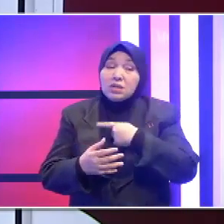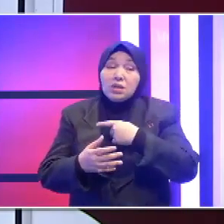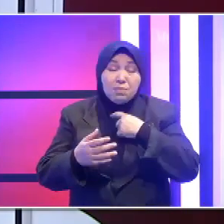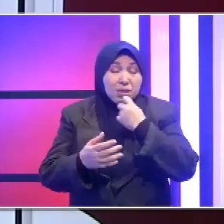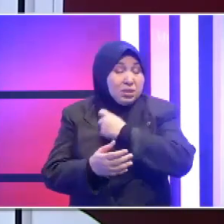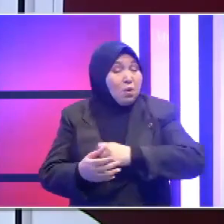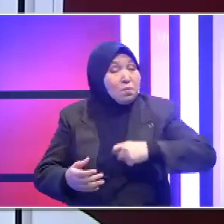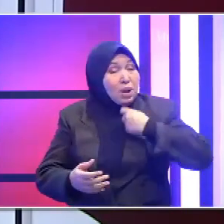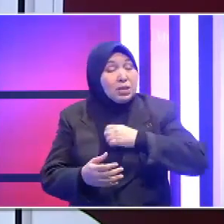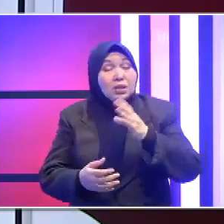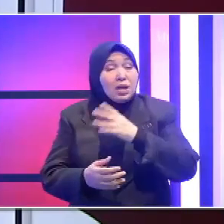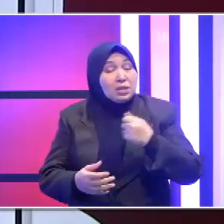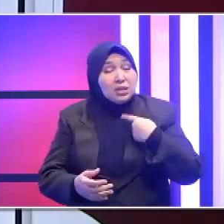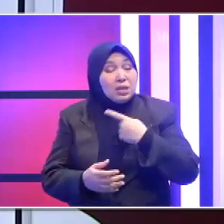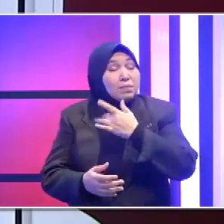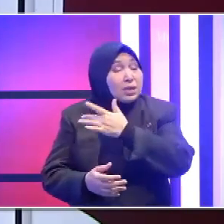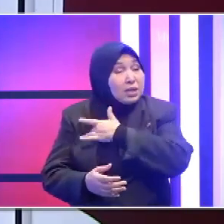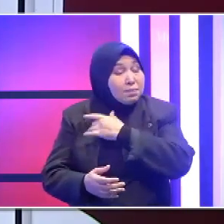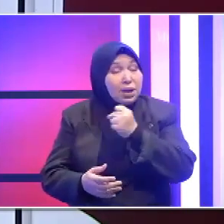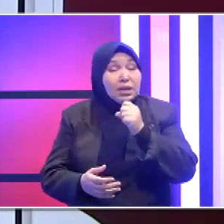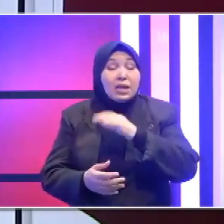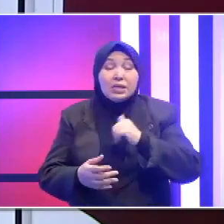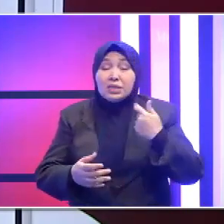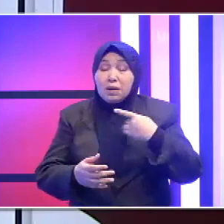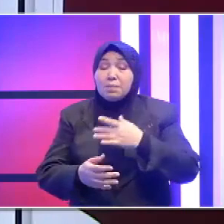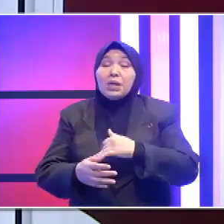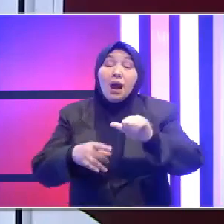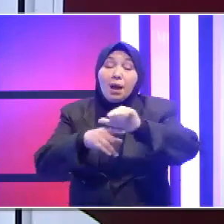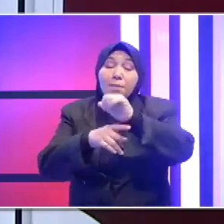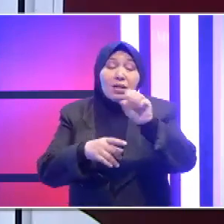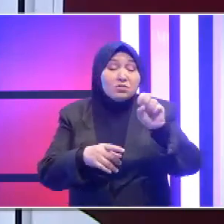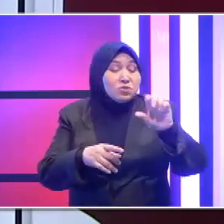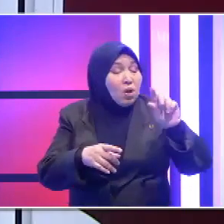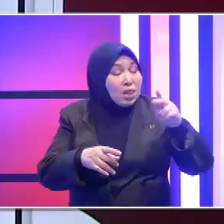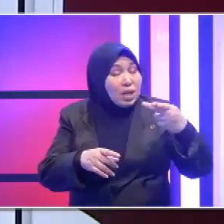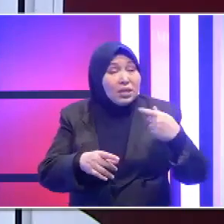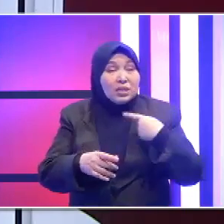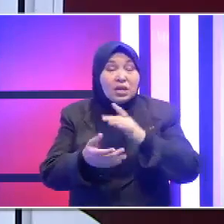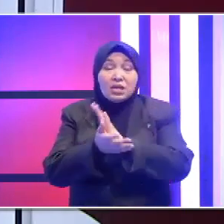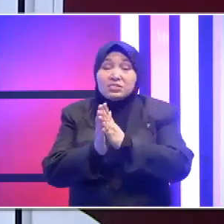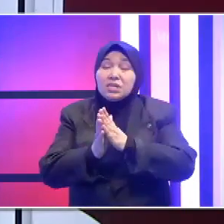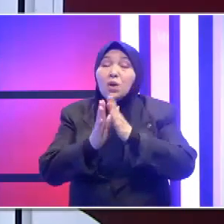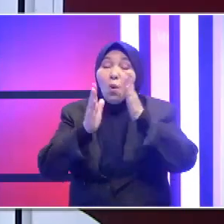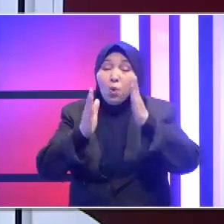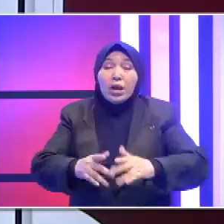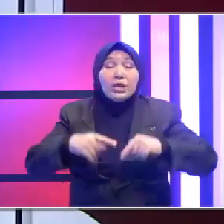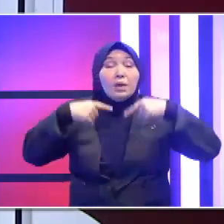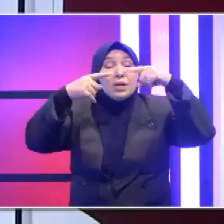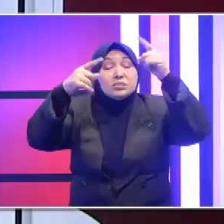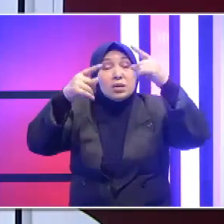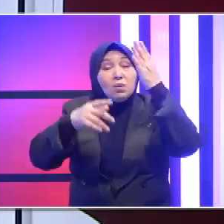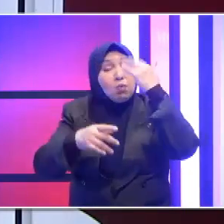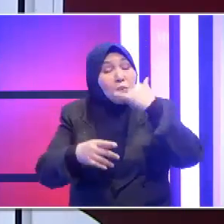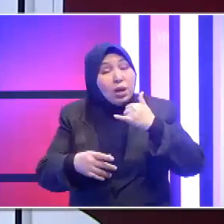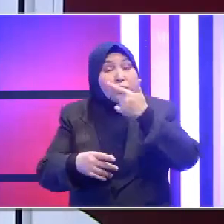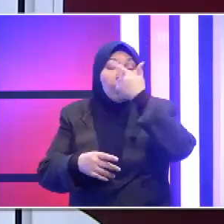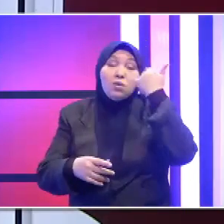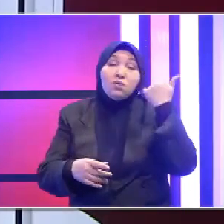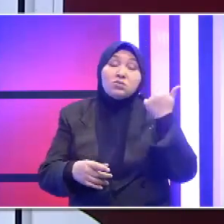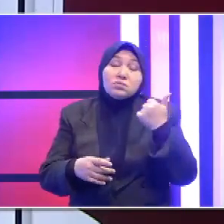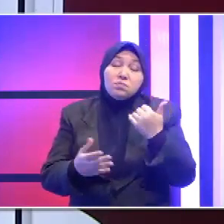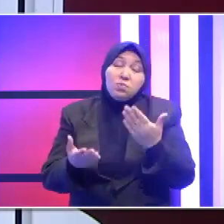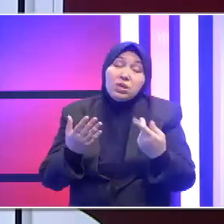kita bertaubat dan kita beriman dan kita beramal saleh kita ini akan jadi orang jaim Mengapa karena